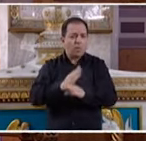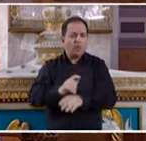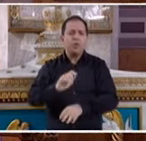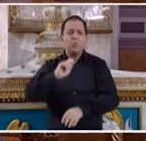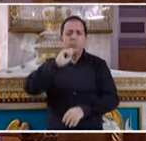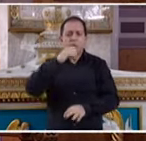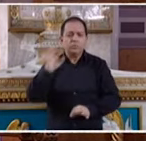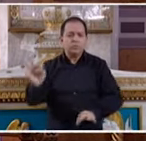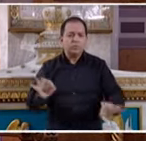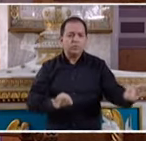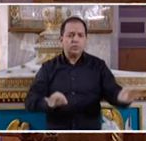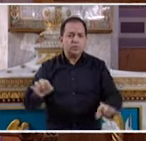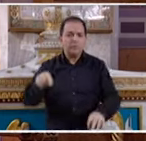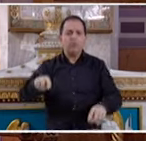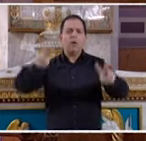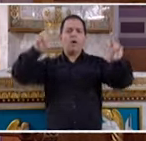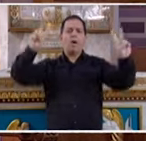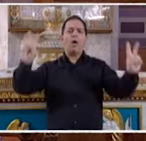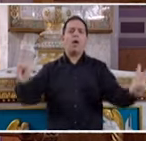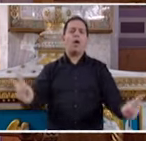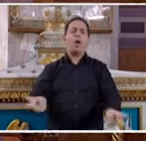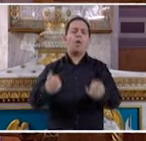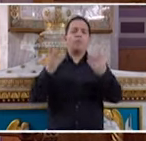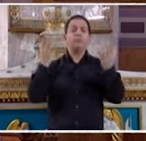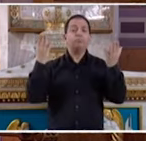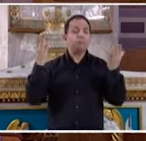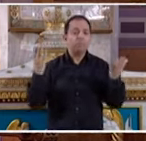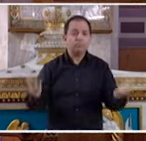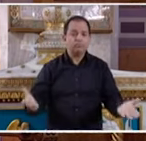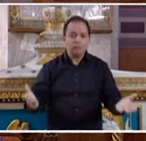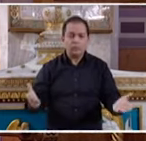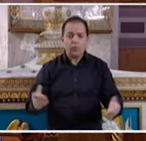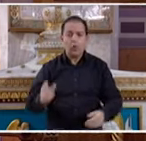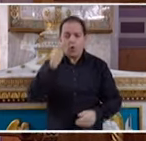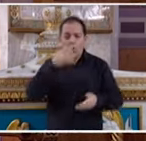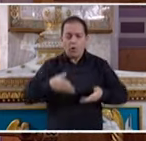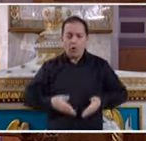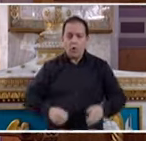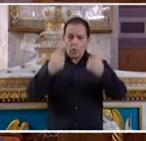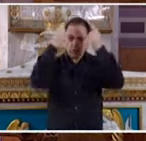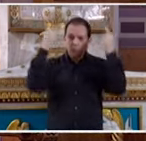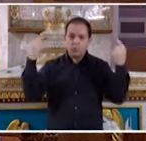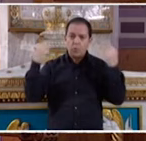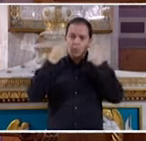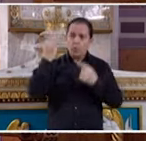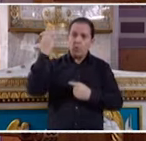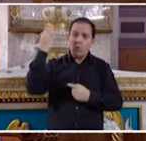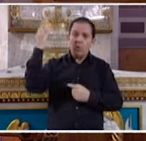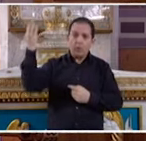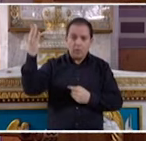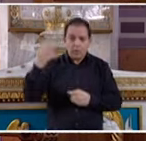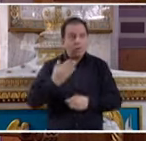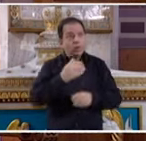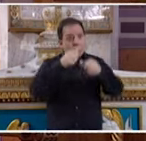απαιώνος μυστηρίου η φανέρωσης, ο Υιός του Θεού,